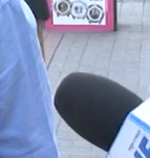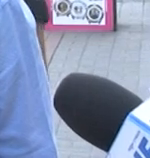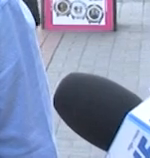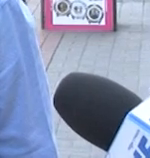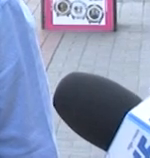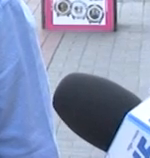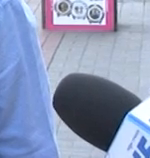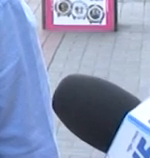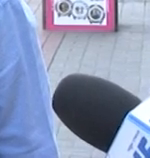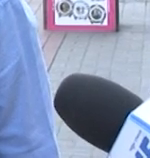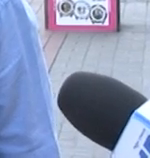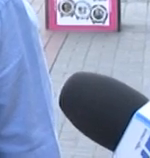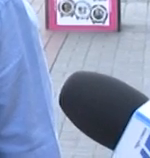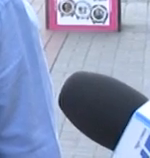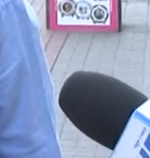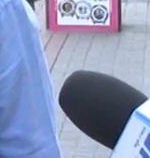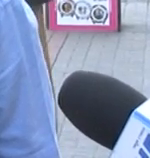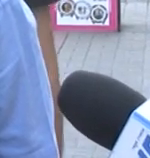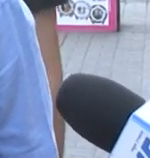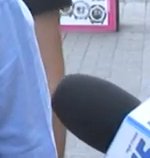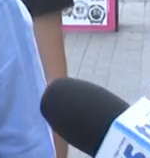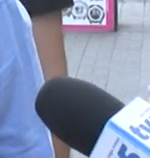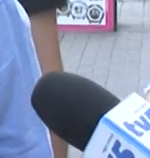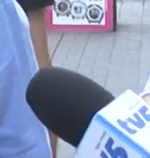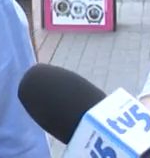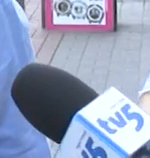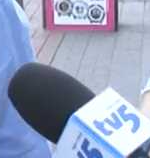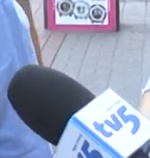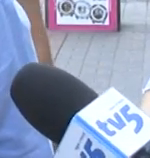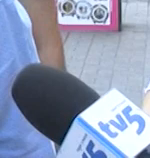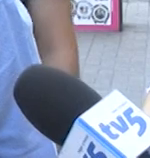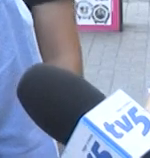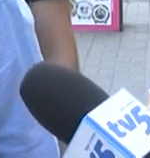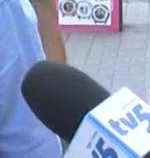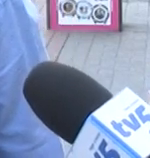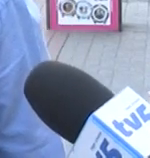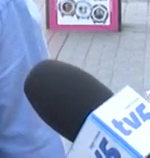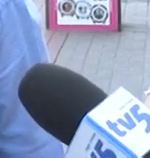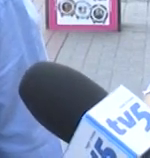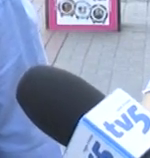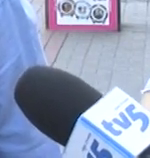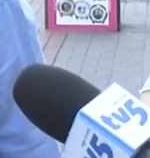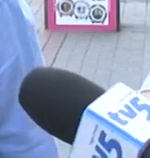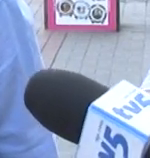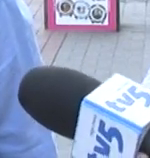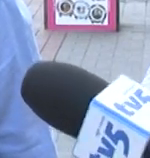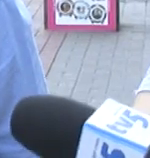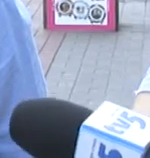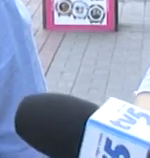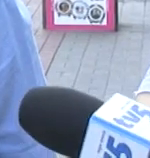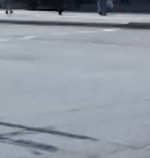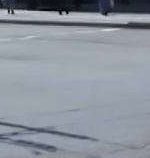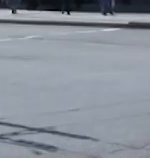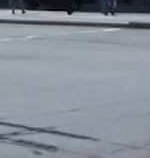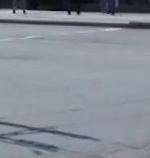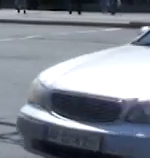старої частини міста через проспект Металургів з виїздом на Незалежність України і Добролюбова. Зроблені певні роботи для можливості виїзду і